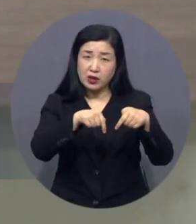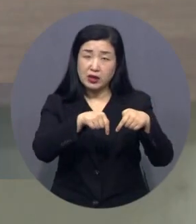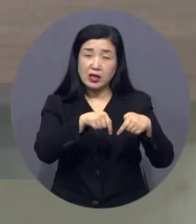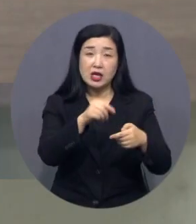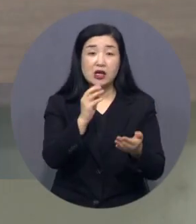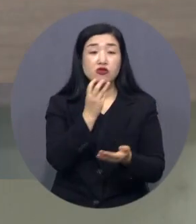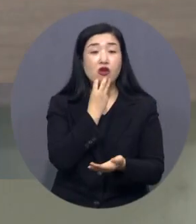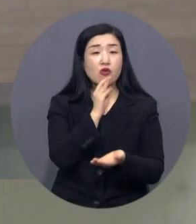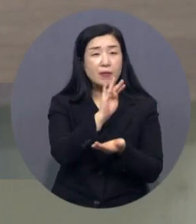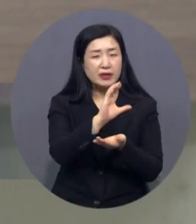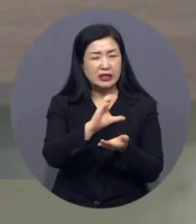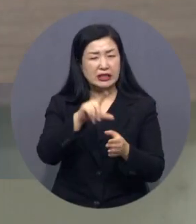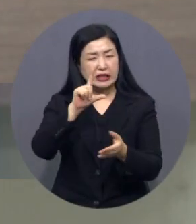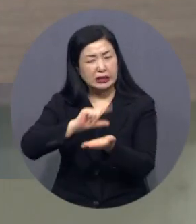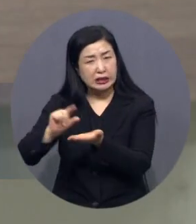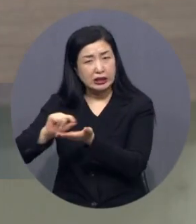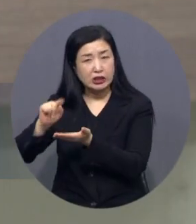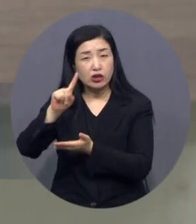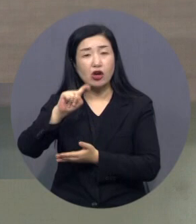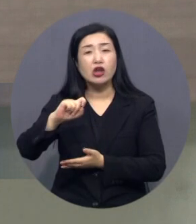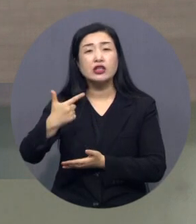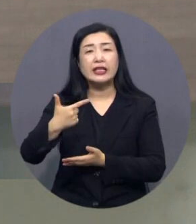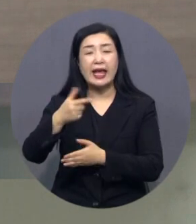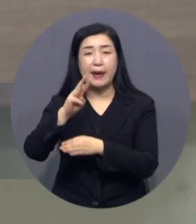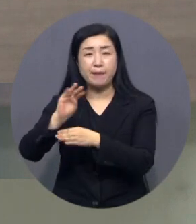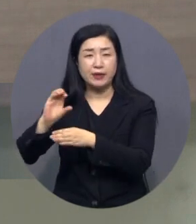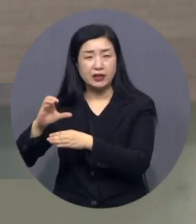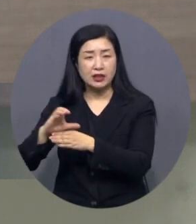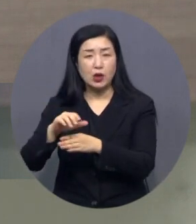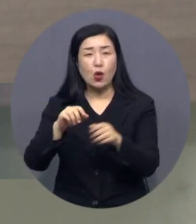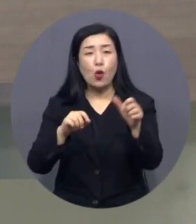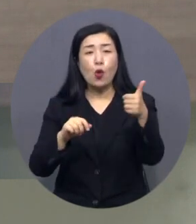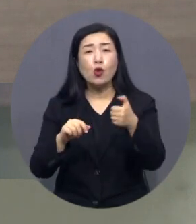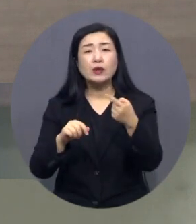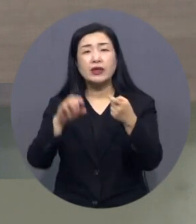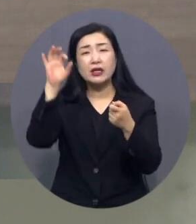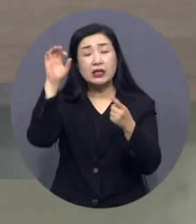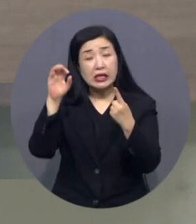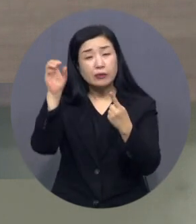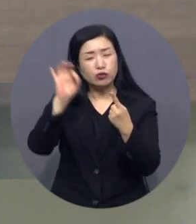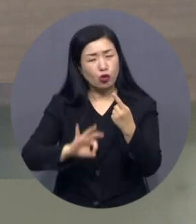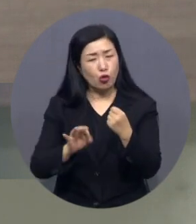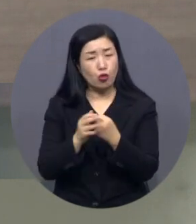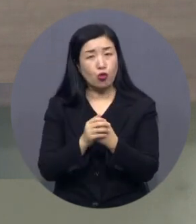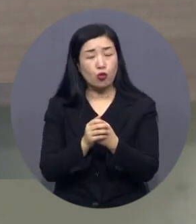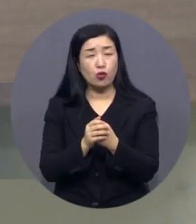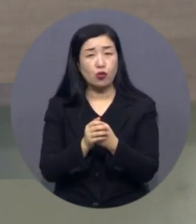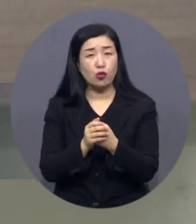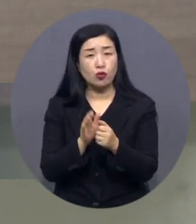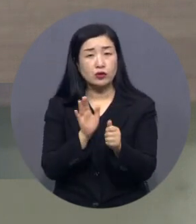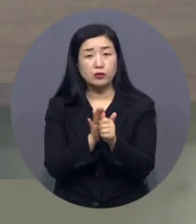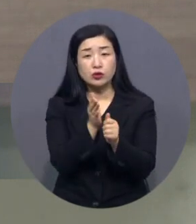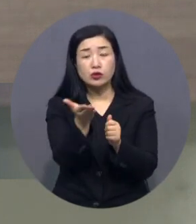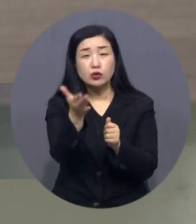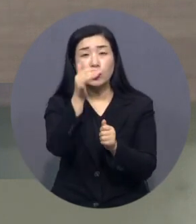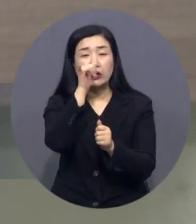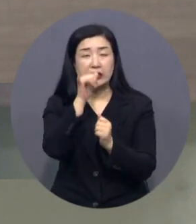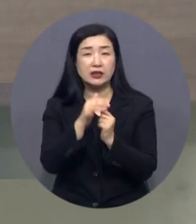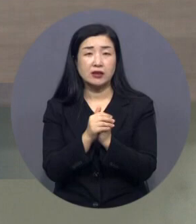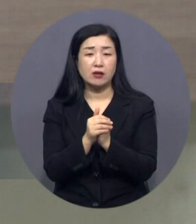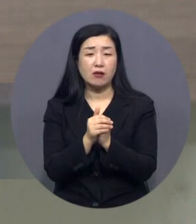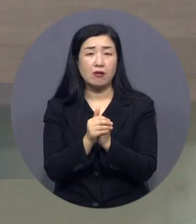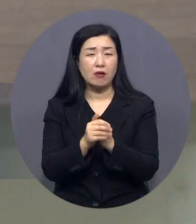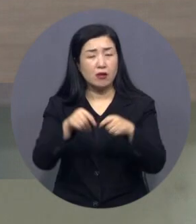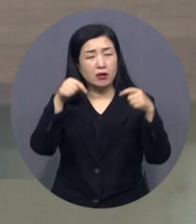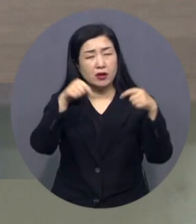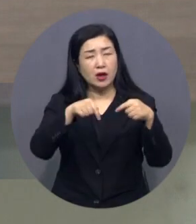MBC가 지역 16개 MBC를 51% 이상 지분을 보유하고 있지요.